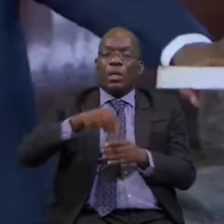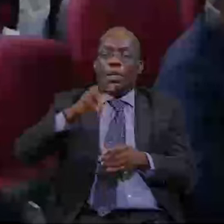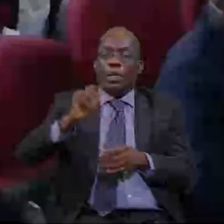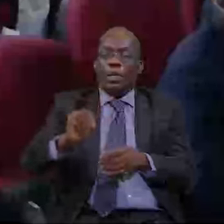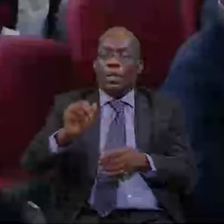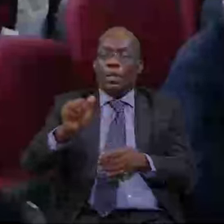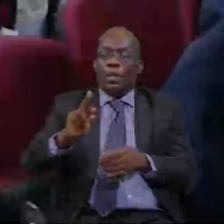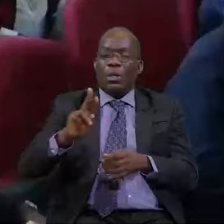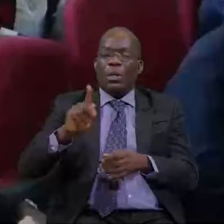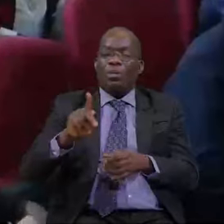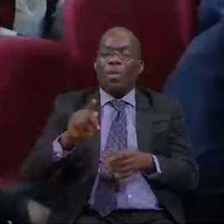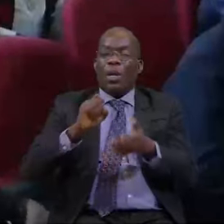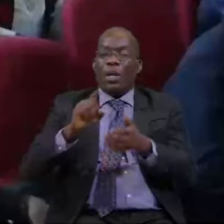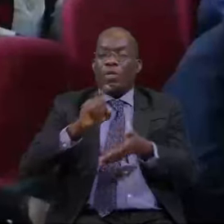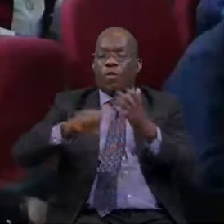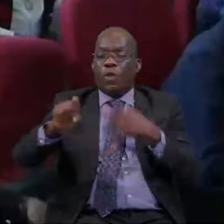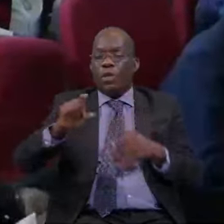en